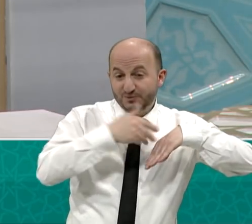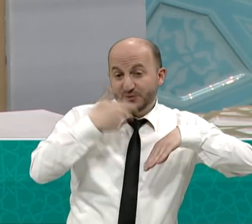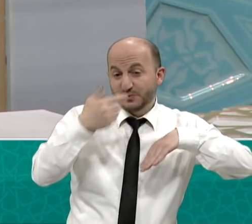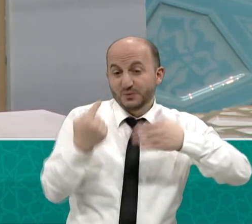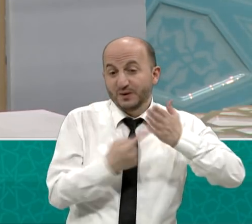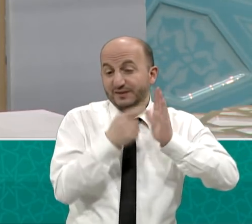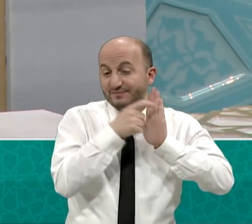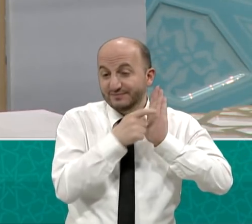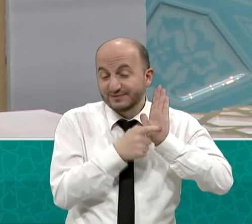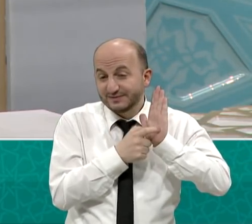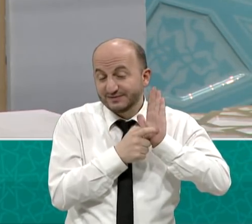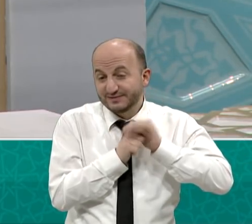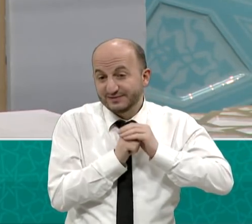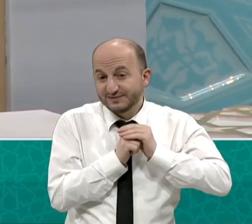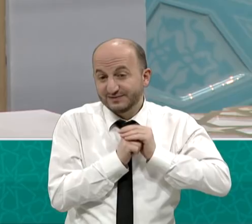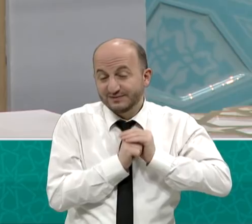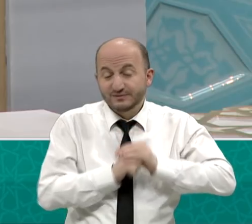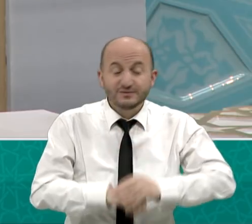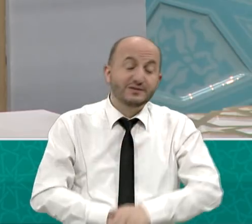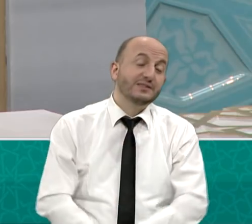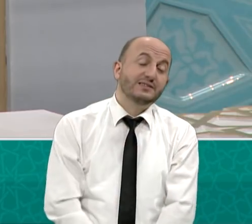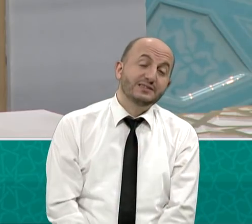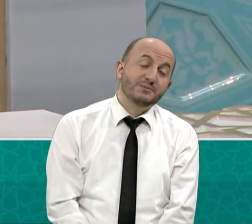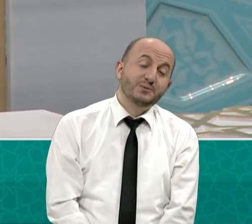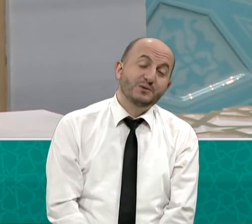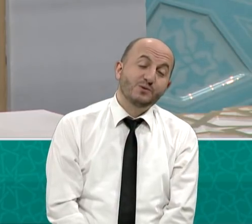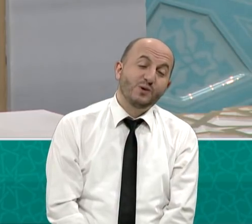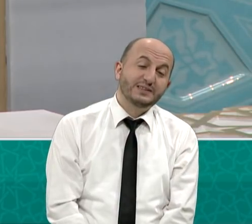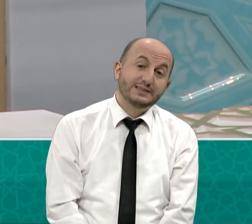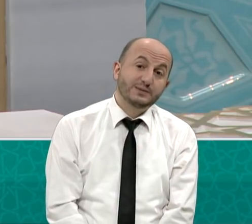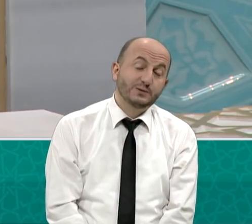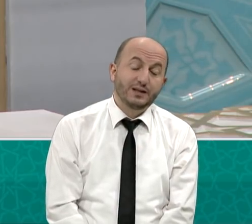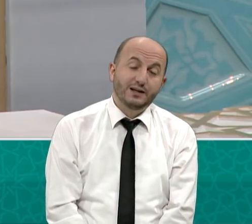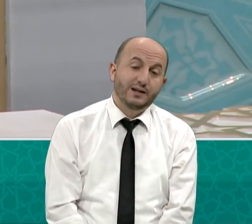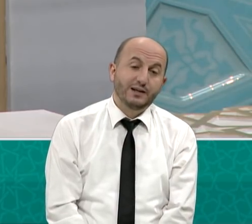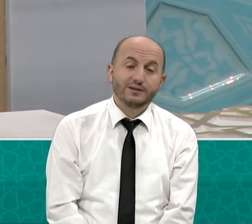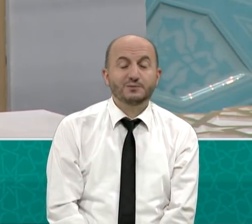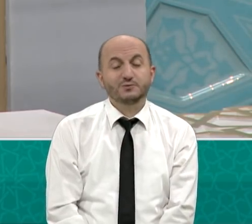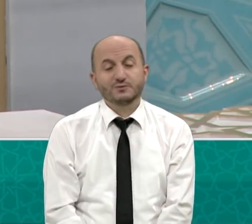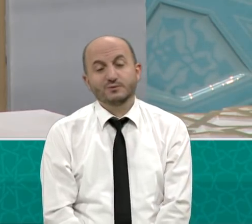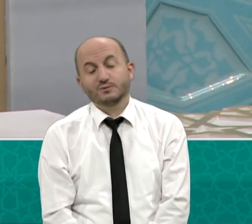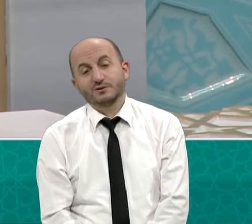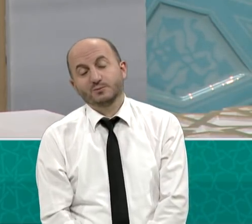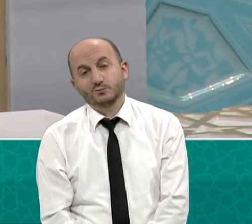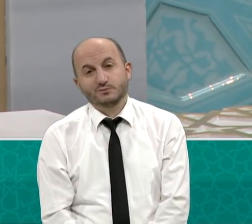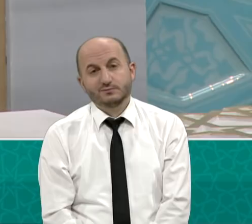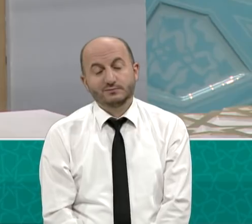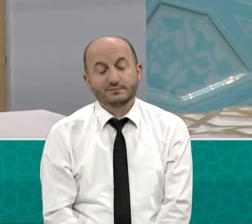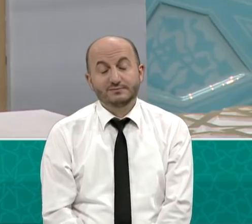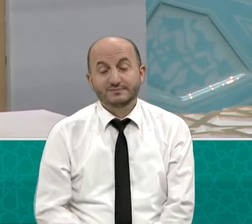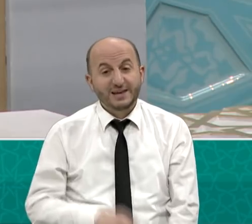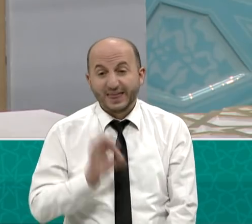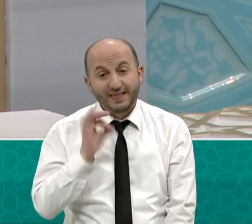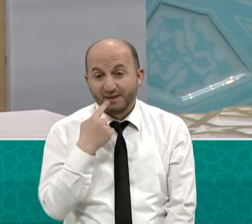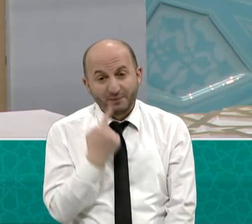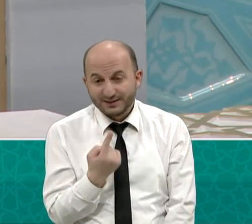ayet şudur. وَاِذَا قُرِئَ الْقُرْآنِ فَاسْتَمِعُوا لَهُ وَاَنْصِتُوا لَعَلَّكُمْ تُرْحَمُونَ Ne demek